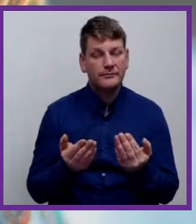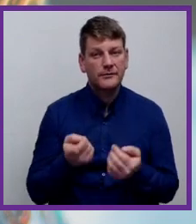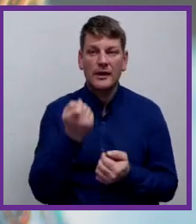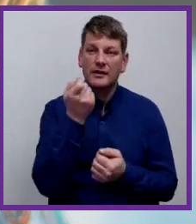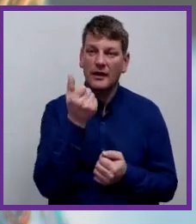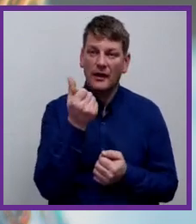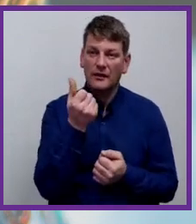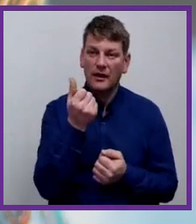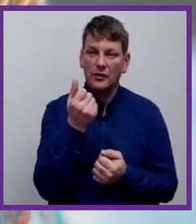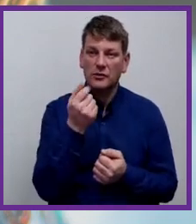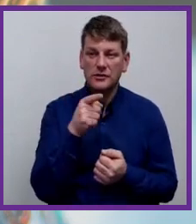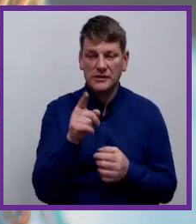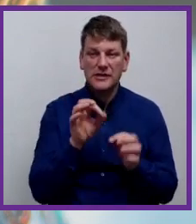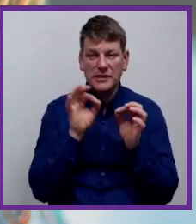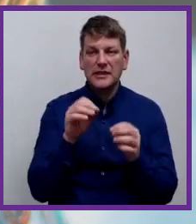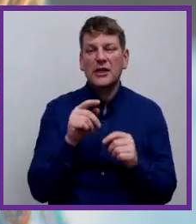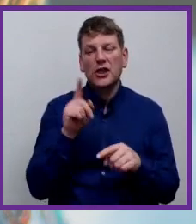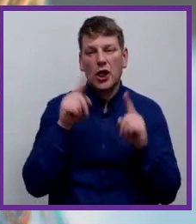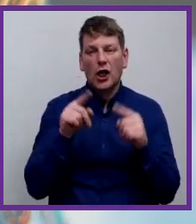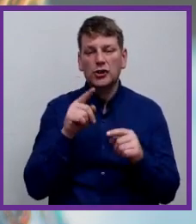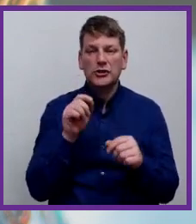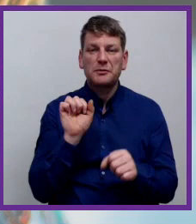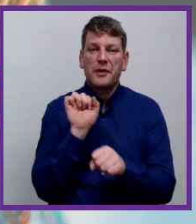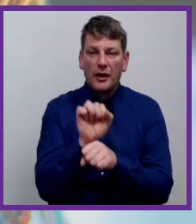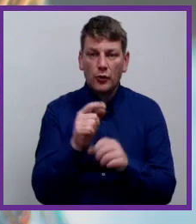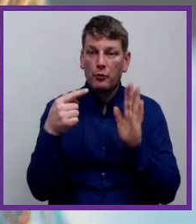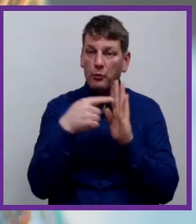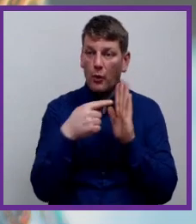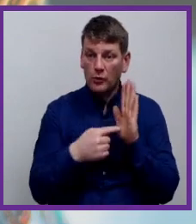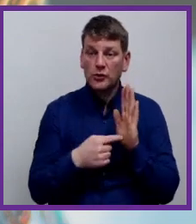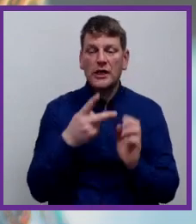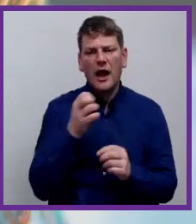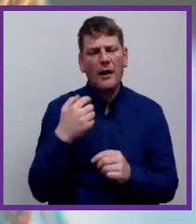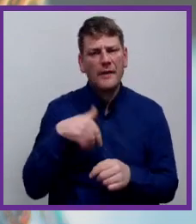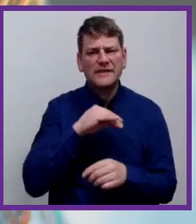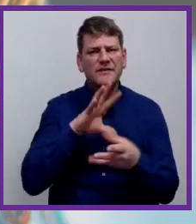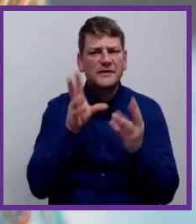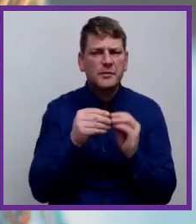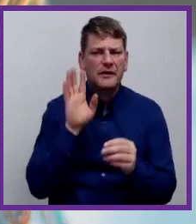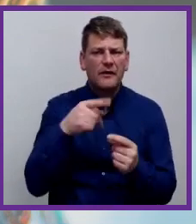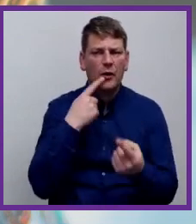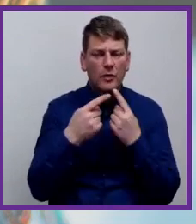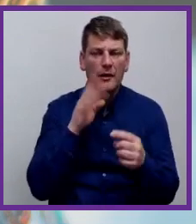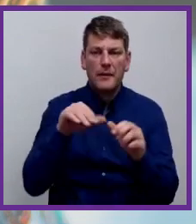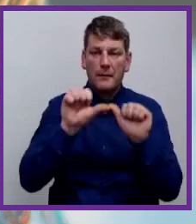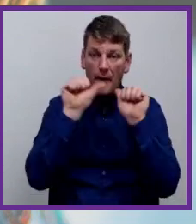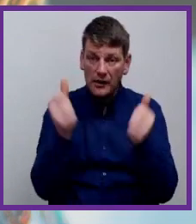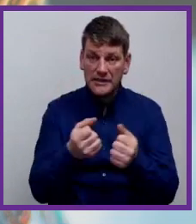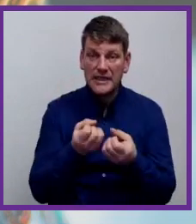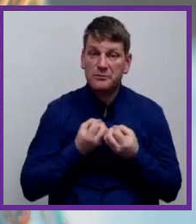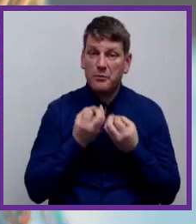nedaudz iedot tādus dažus tā kā pieturas punktus, kā mēs vispār varam runāt par mākslinieciskās